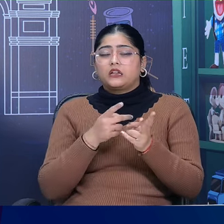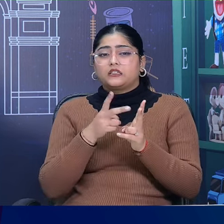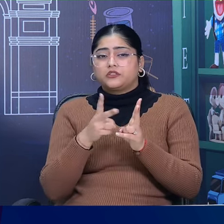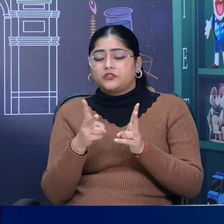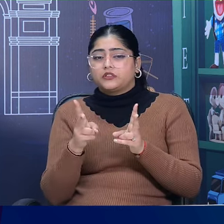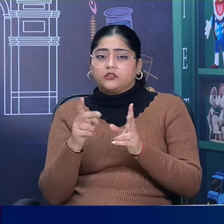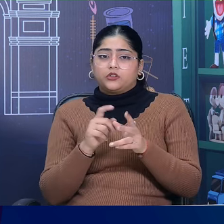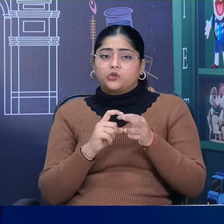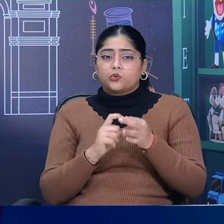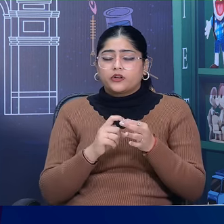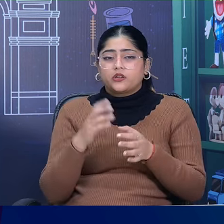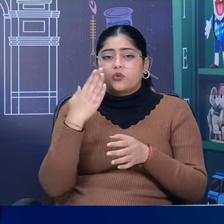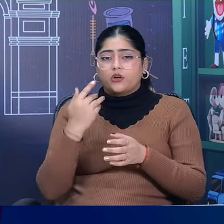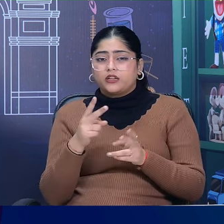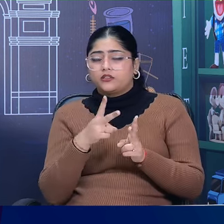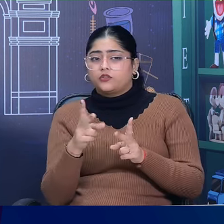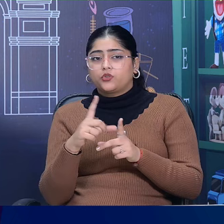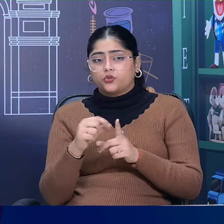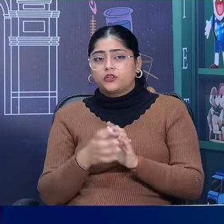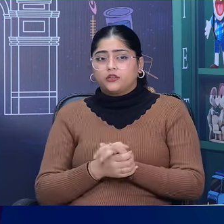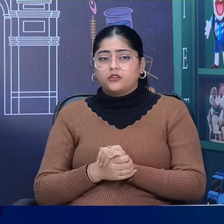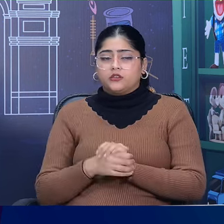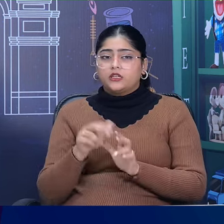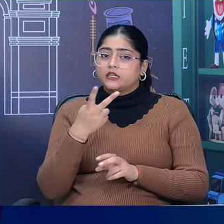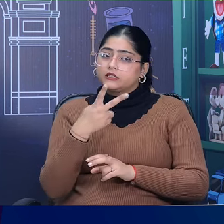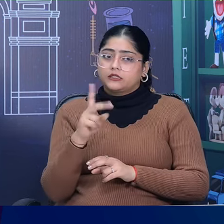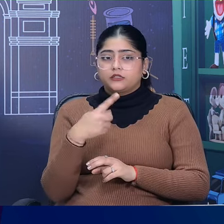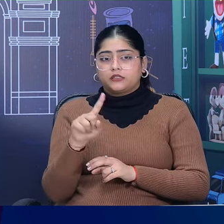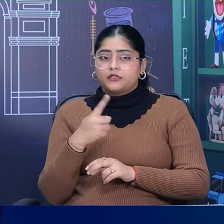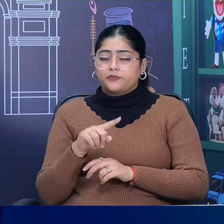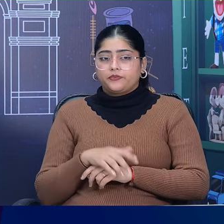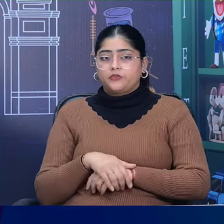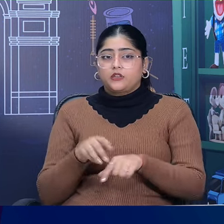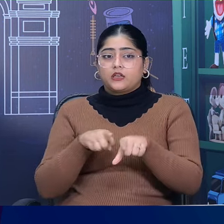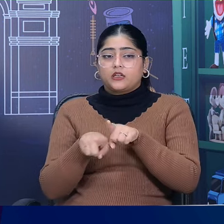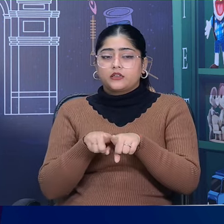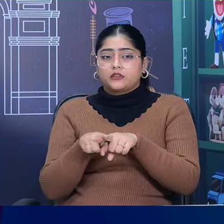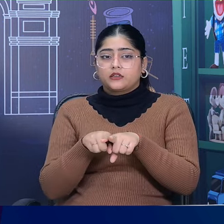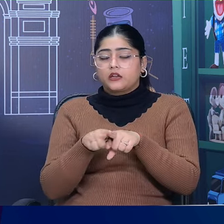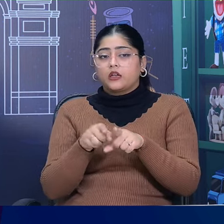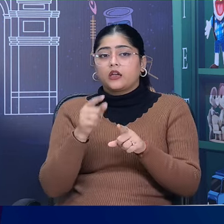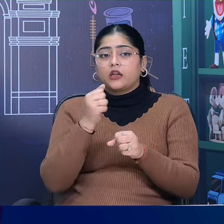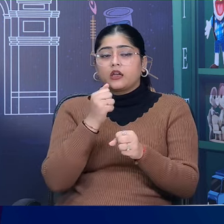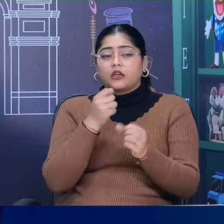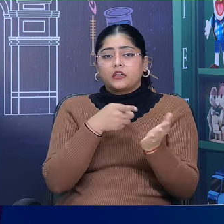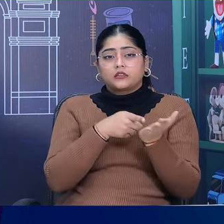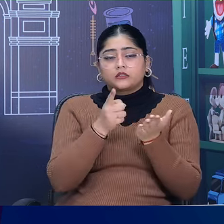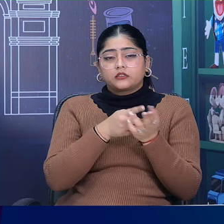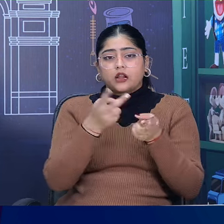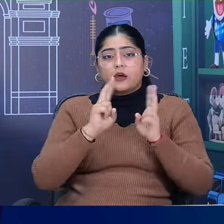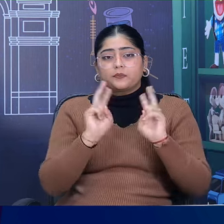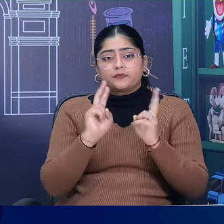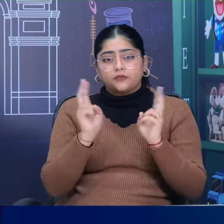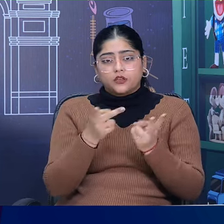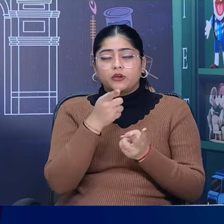ऐसा नहीं है या फिर ऐसा क्यों है जी बिल्कुल ग्राम सभा अपने आप में एक ओपन सिस्टम ऑफ गवर्नमेंट है जैसे अगर